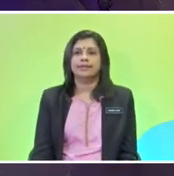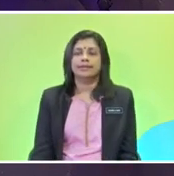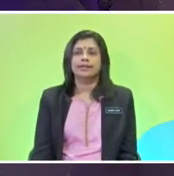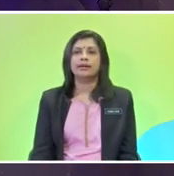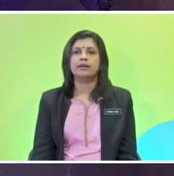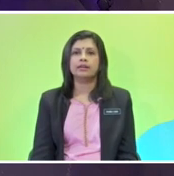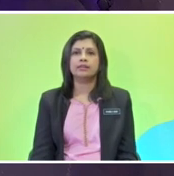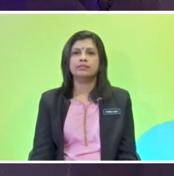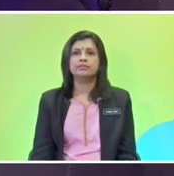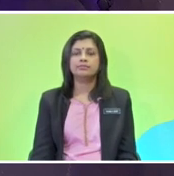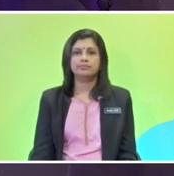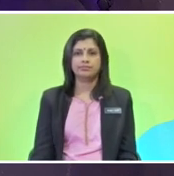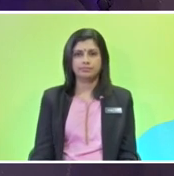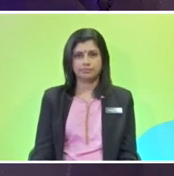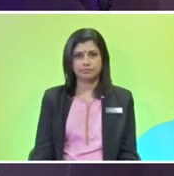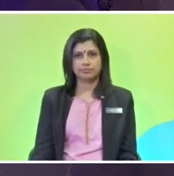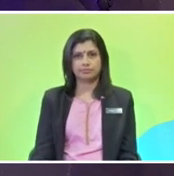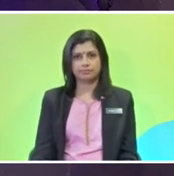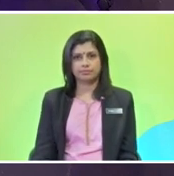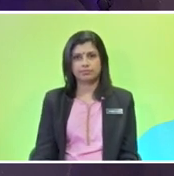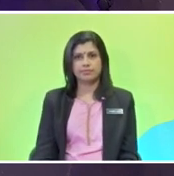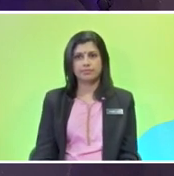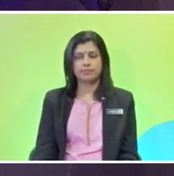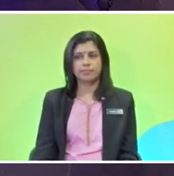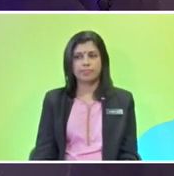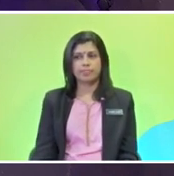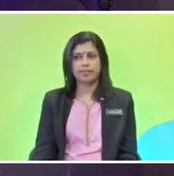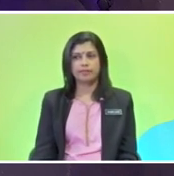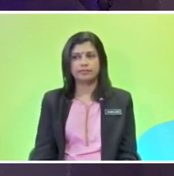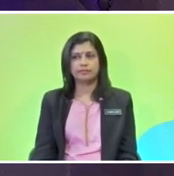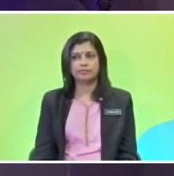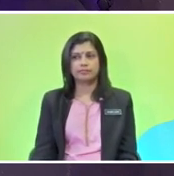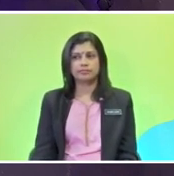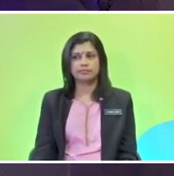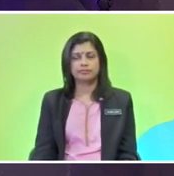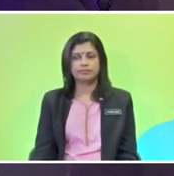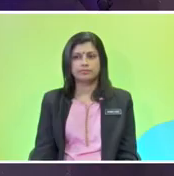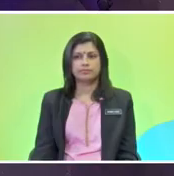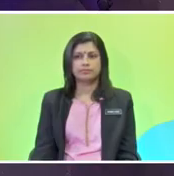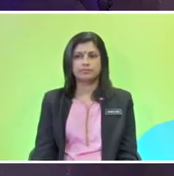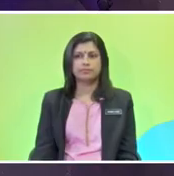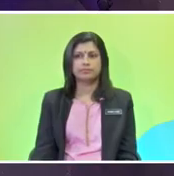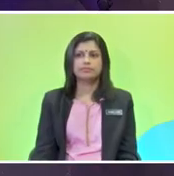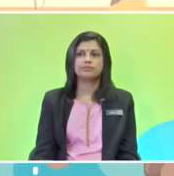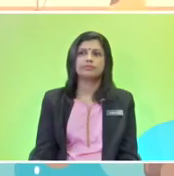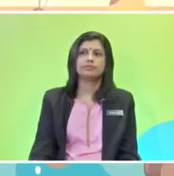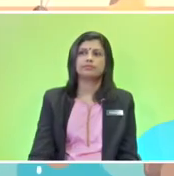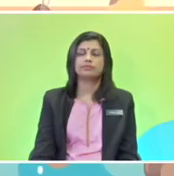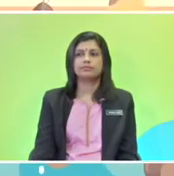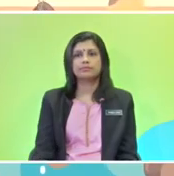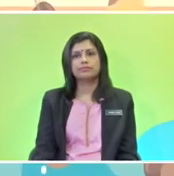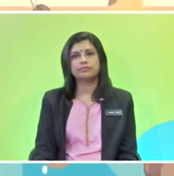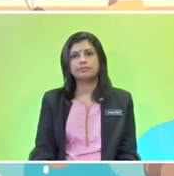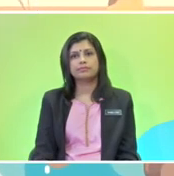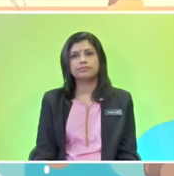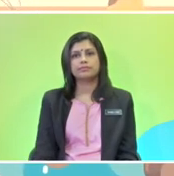adik Izara dengan Arisa. Okey. Siapa nak tunjuk dulu jawapan? Syafiqah dah siap ni, nak tak sabar